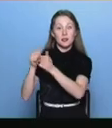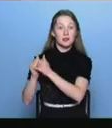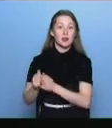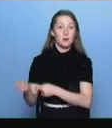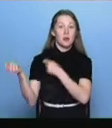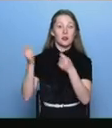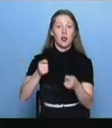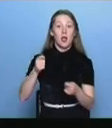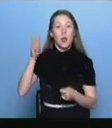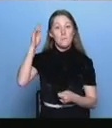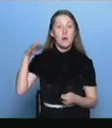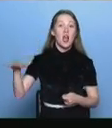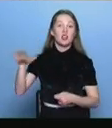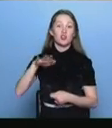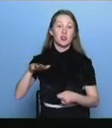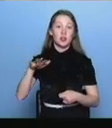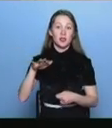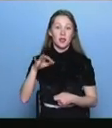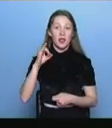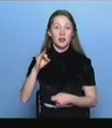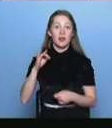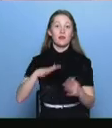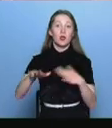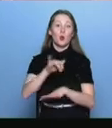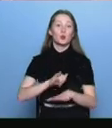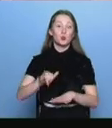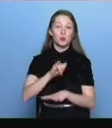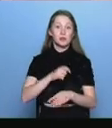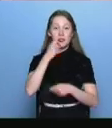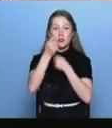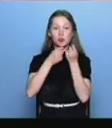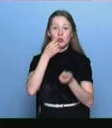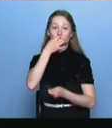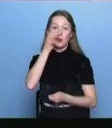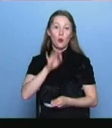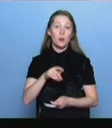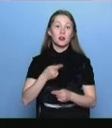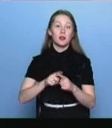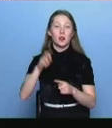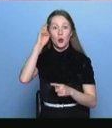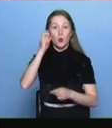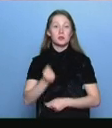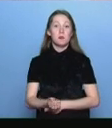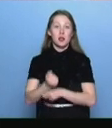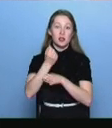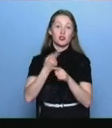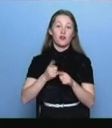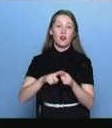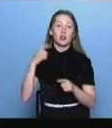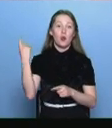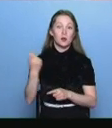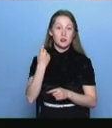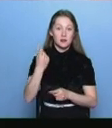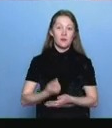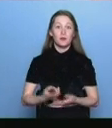и Башкирия, в свою очередь Минсельхоз Удмуртии изучает опыт региона в плане господдержки именно рыбоводческих хозяйств. Надо отметить, что